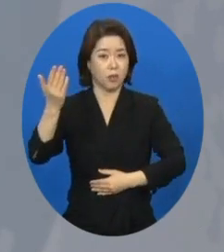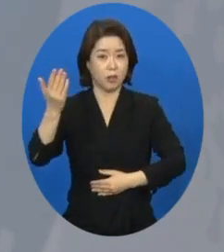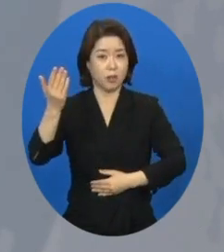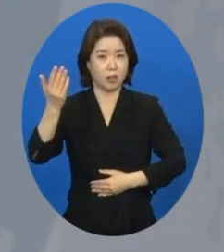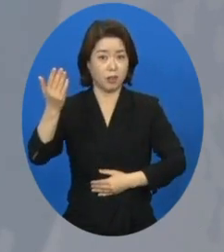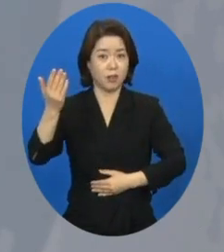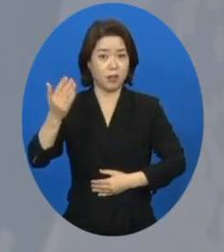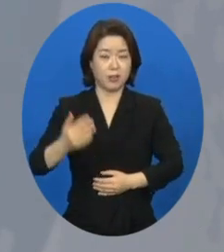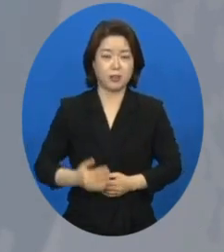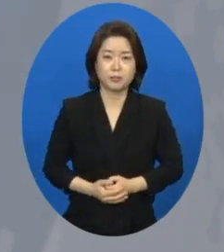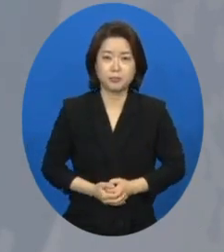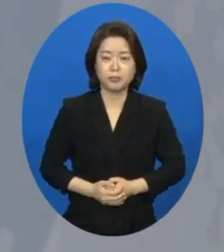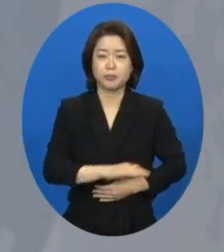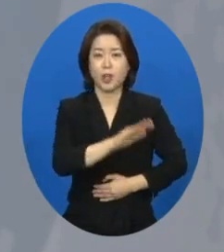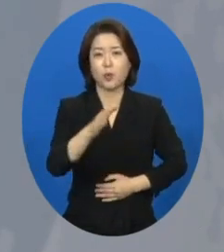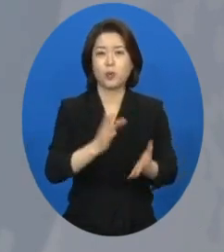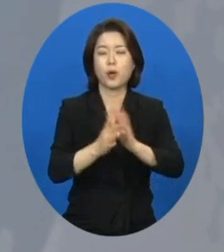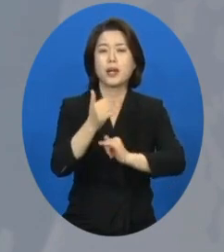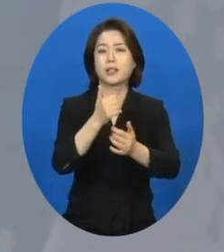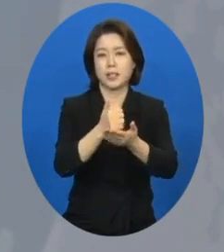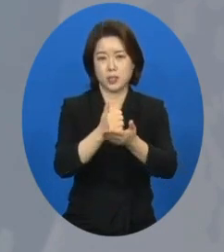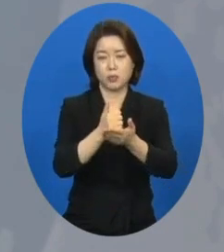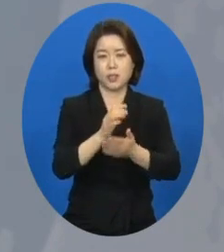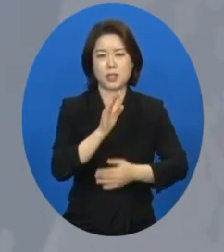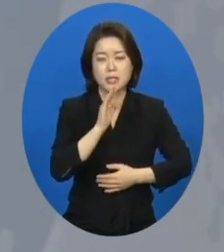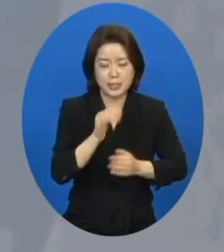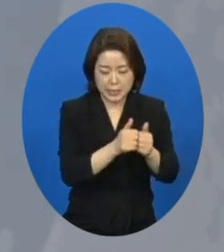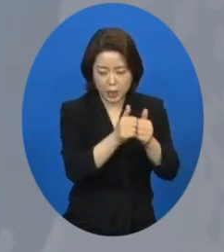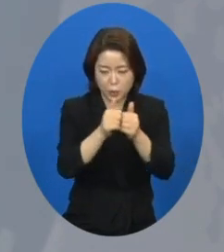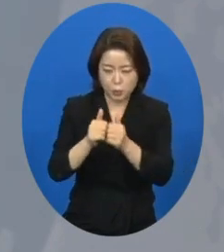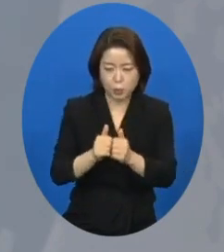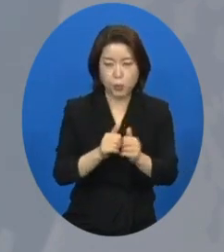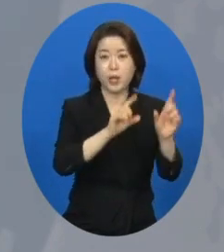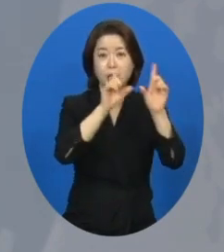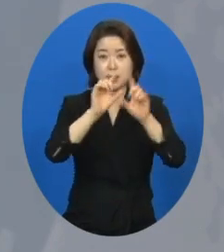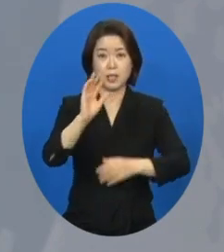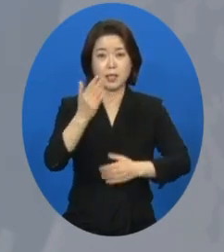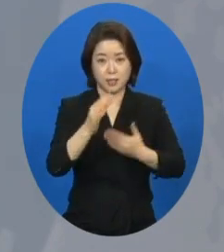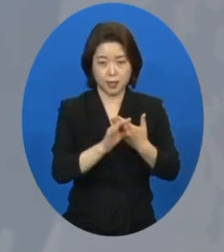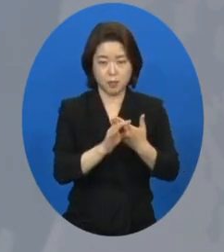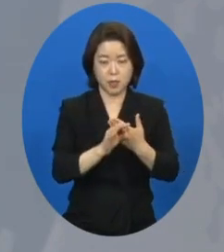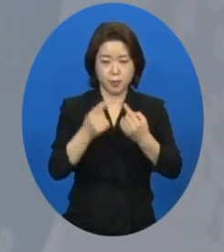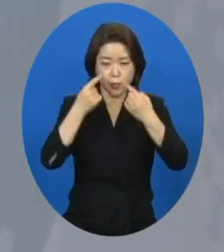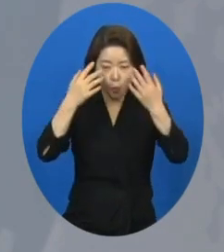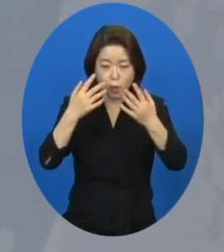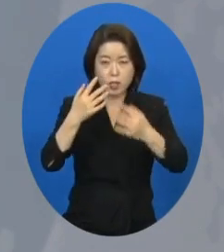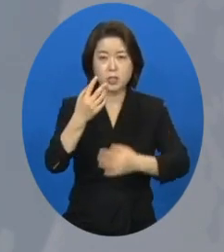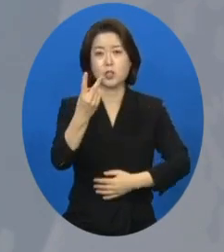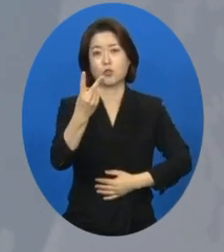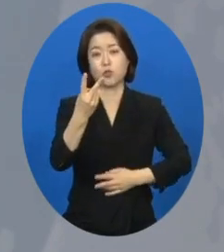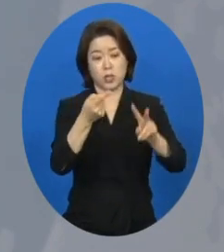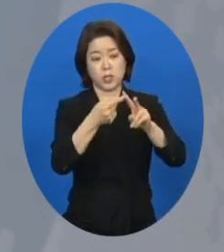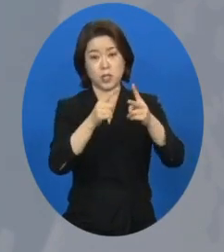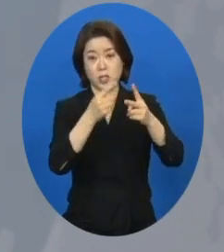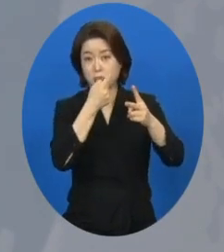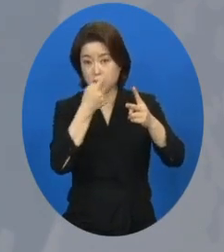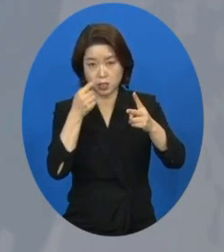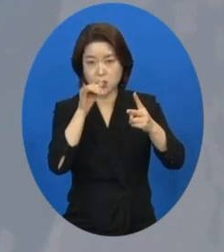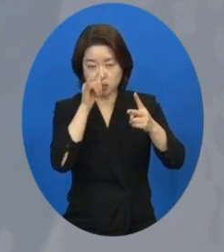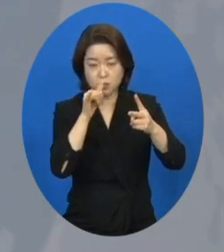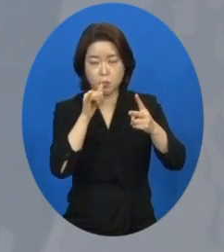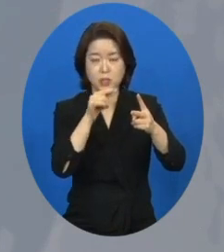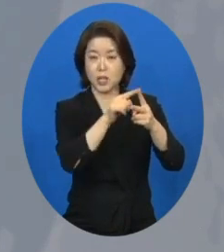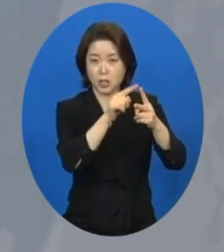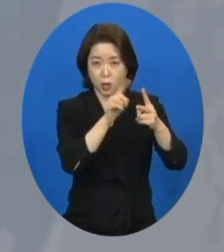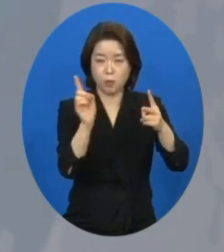거니까요. 우리가 예수님과 진짜 동행하는 삶을 살게 되면 뚜렷한 두 가지 증거가 있는데, 하나는 이제는